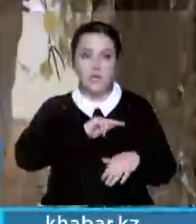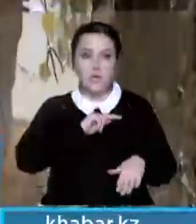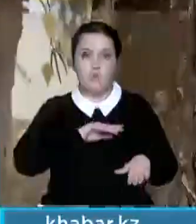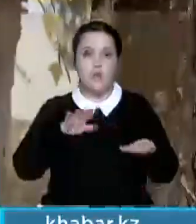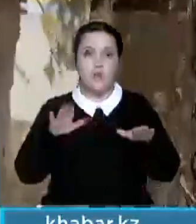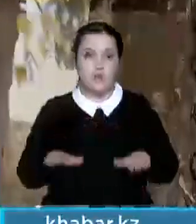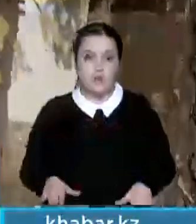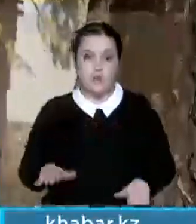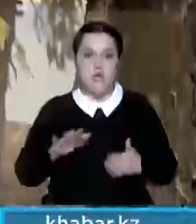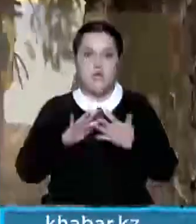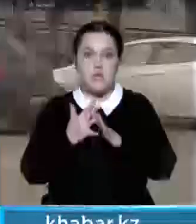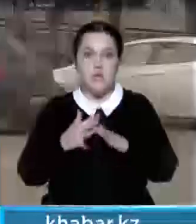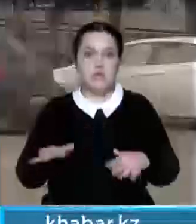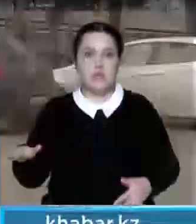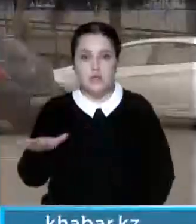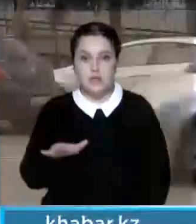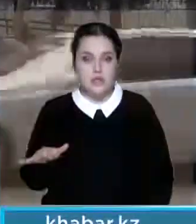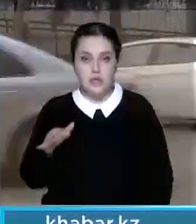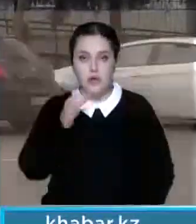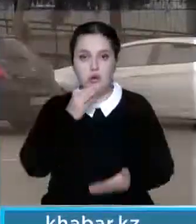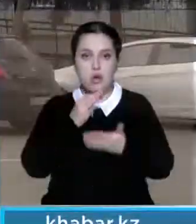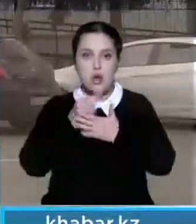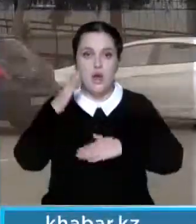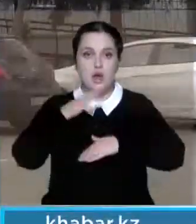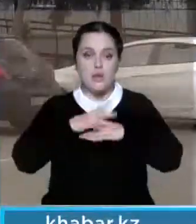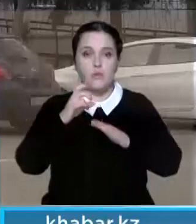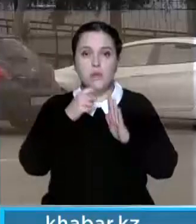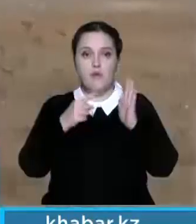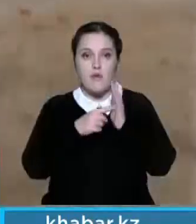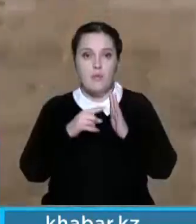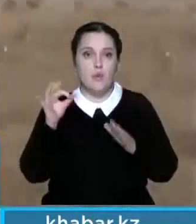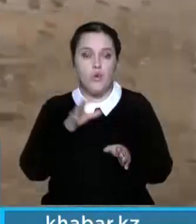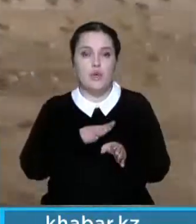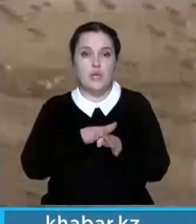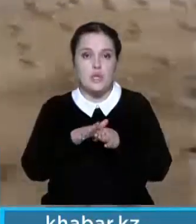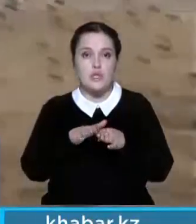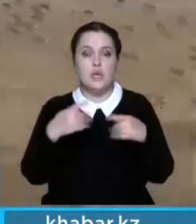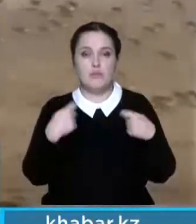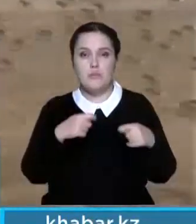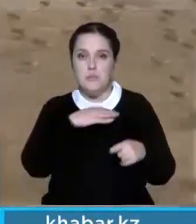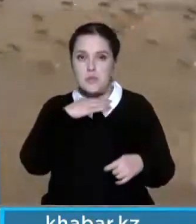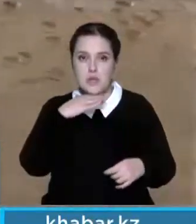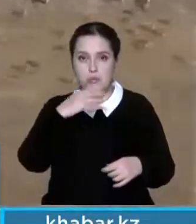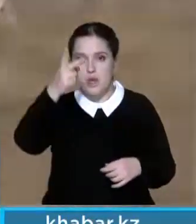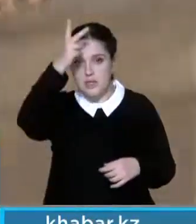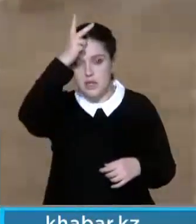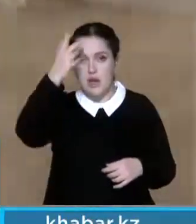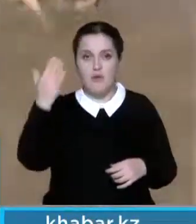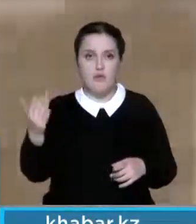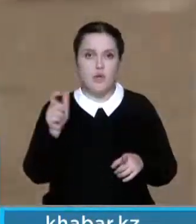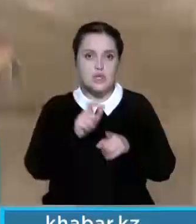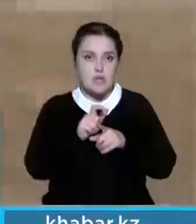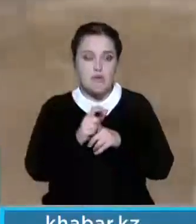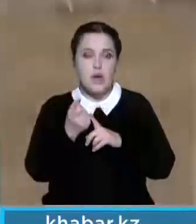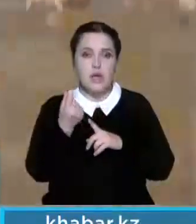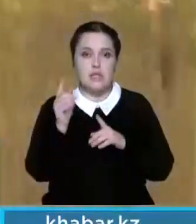количества созданных рабочих мест приходится на сельскую местность. Ответил аким и на вопрос касательно реализации мяса сайгаков.